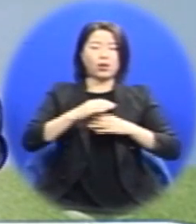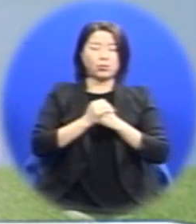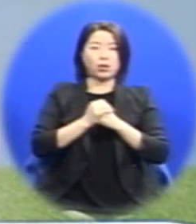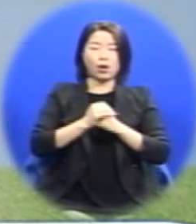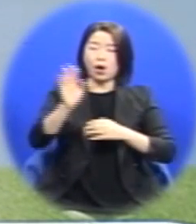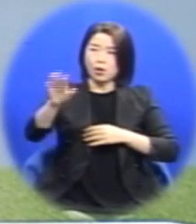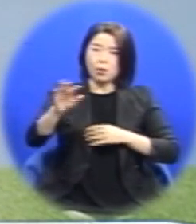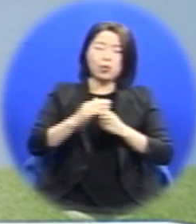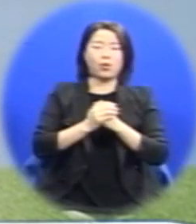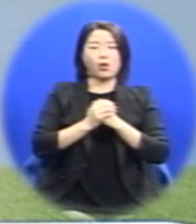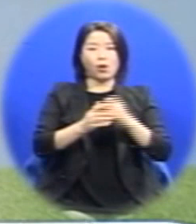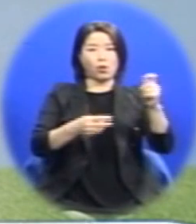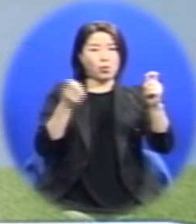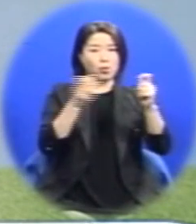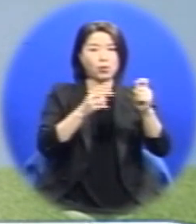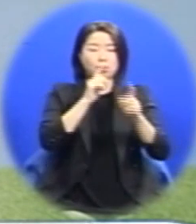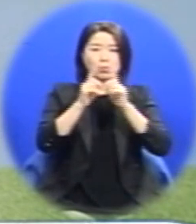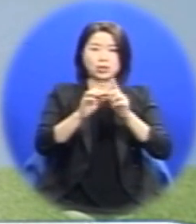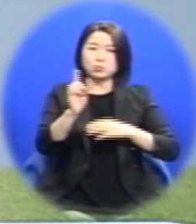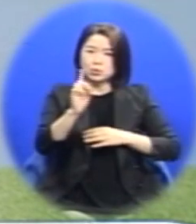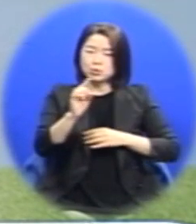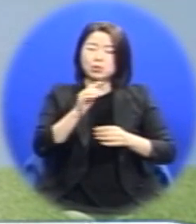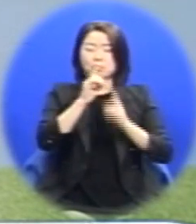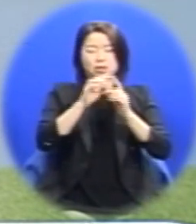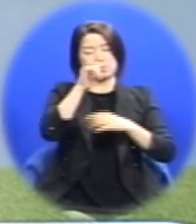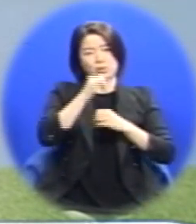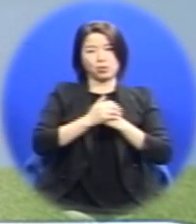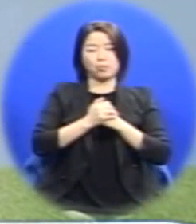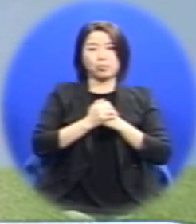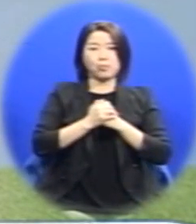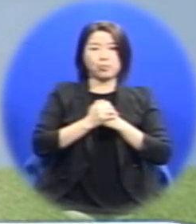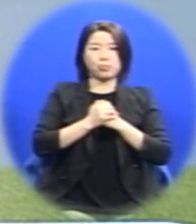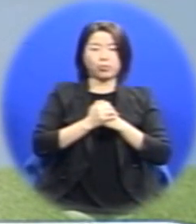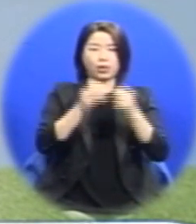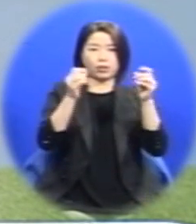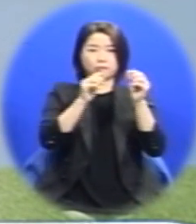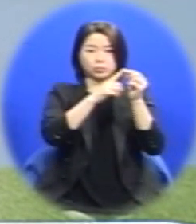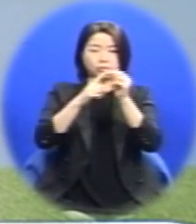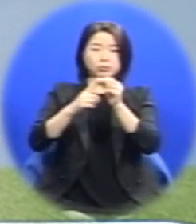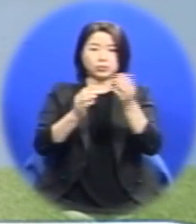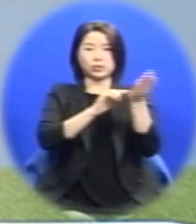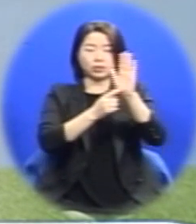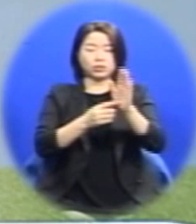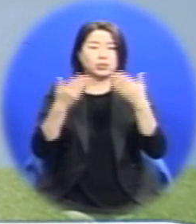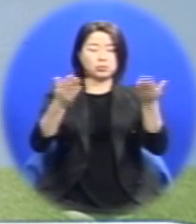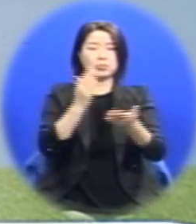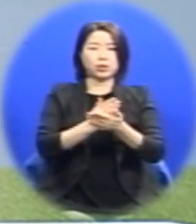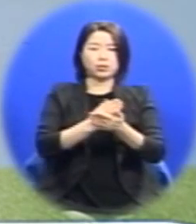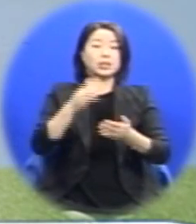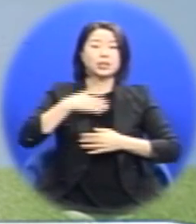여보, 골로새서 말씀에 이런 말씀이 있어요. 자막 띄워주지 말고 제가 그냥